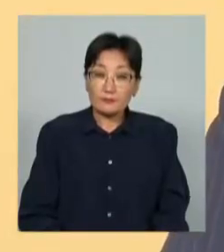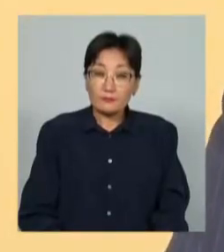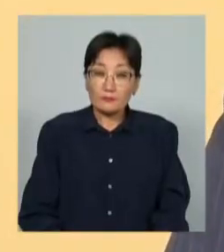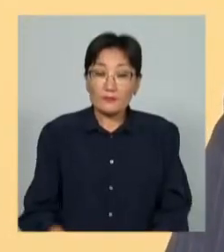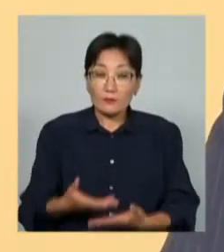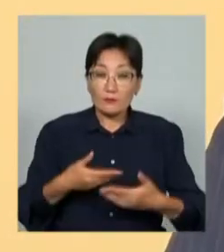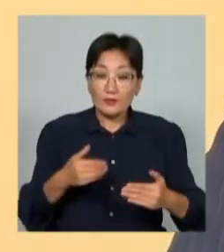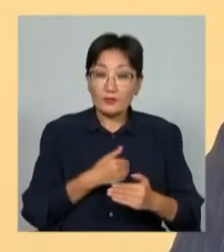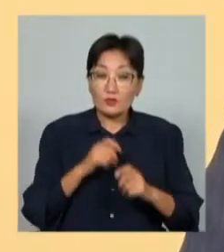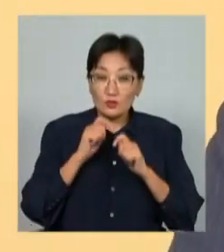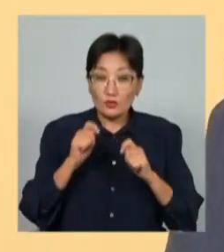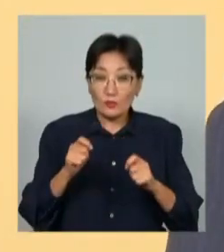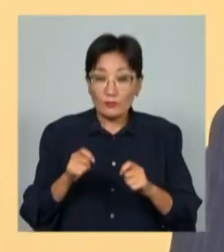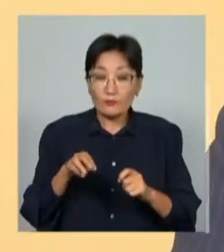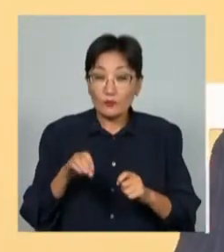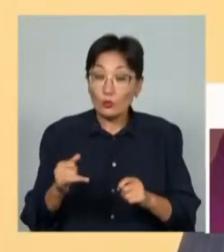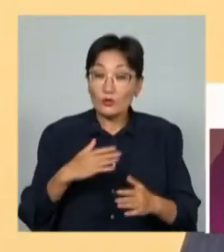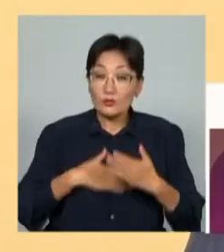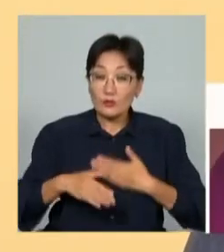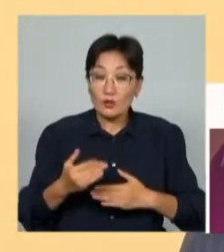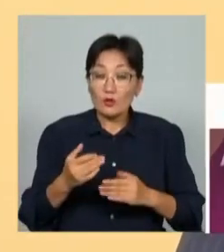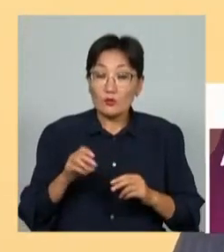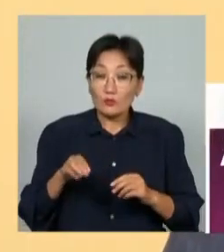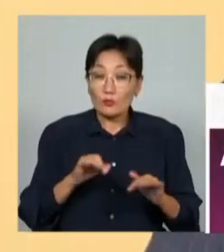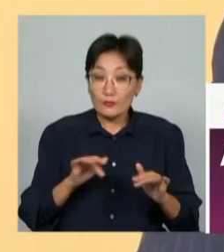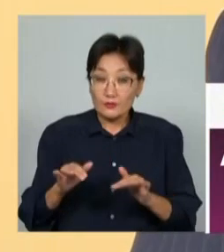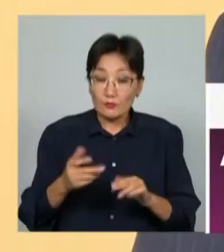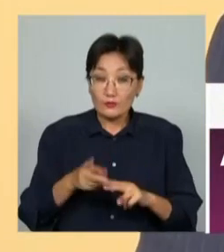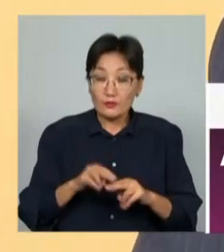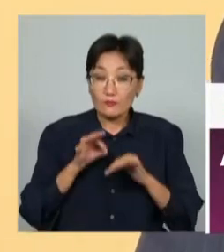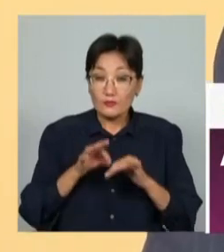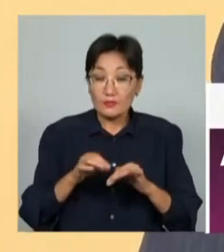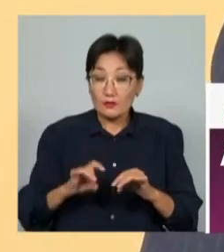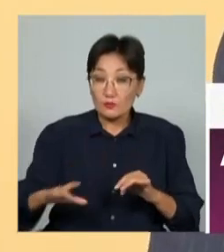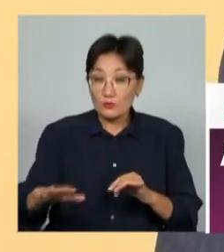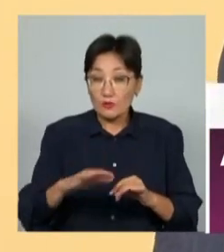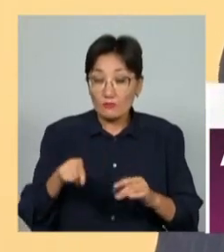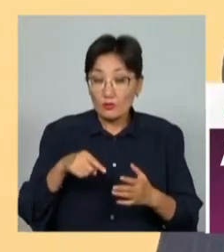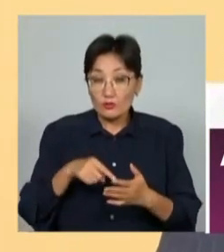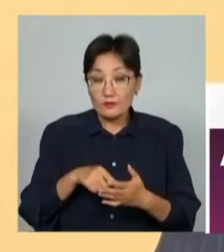Мы хотели подарить ту радость и то мероприятие, четверское мероприятие, которое проходит в республике и в